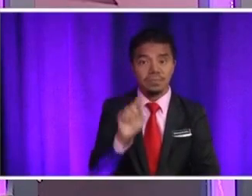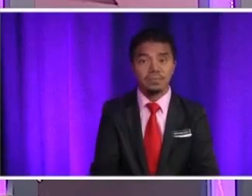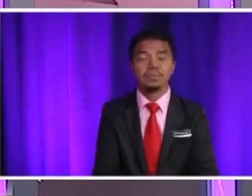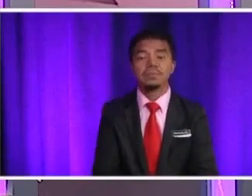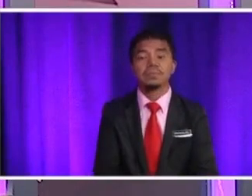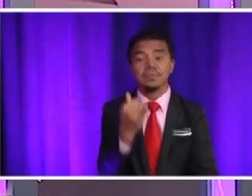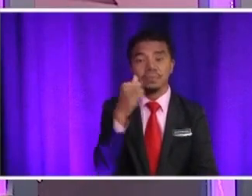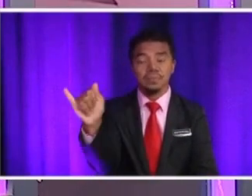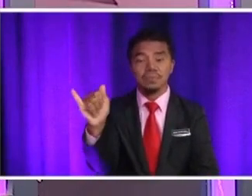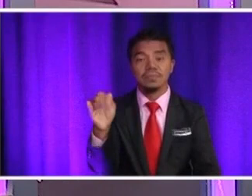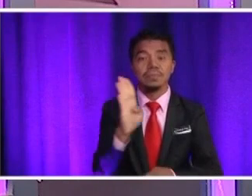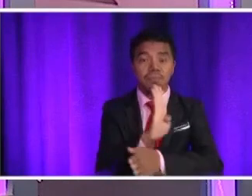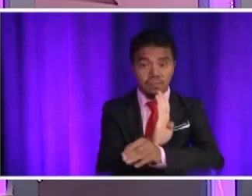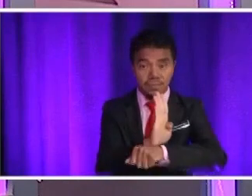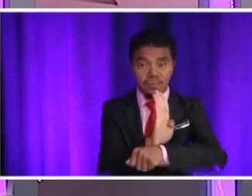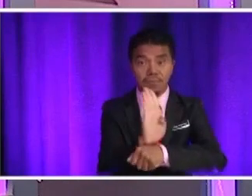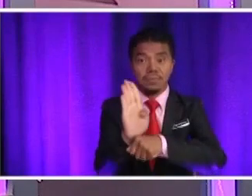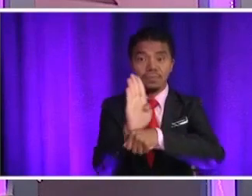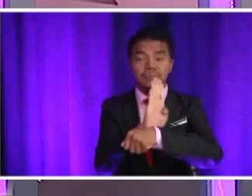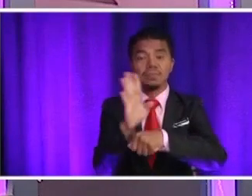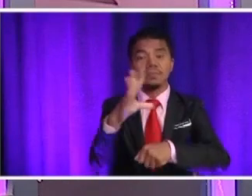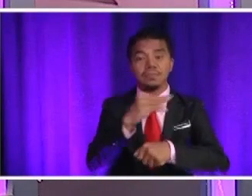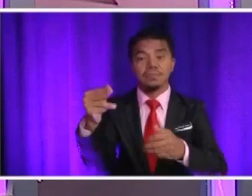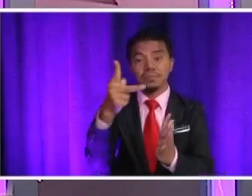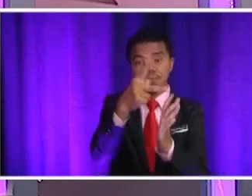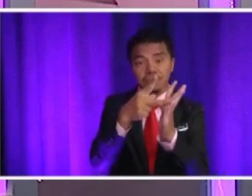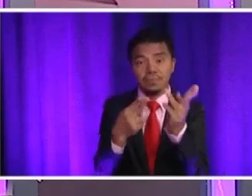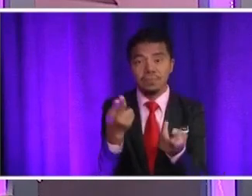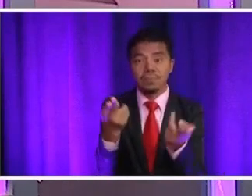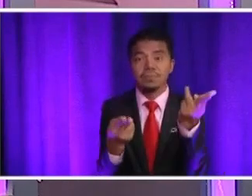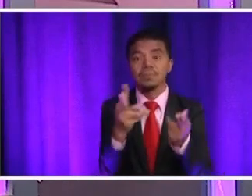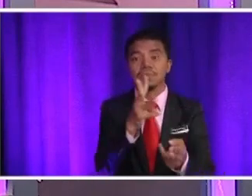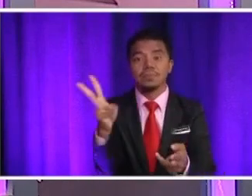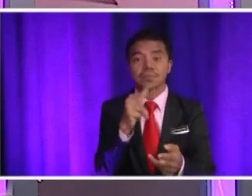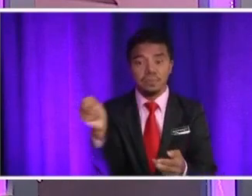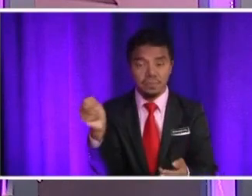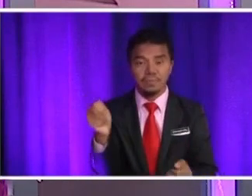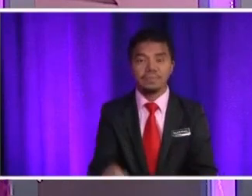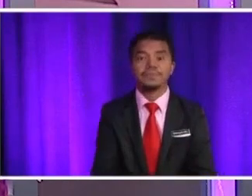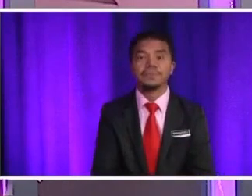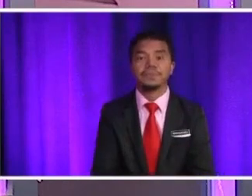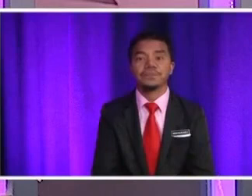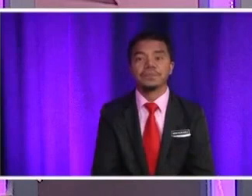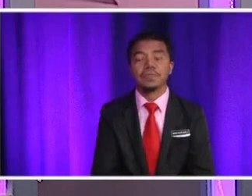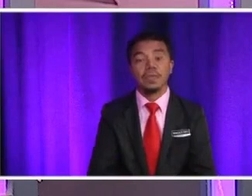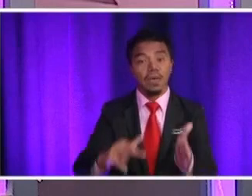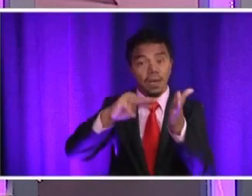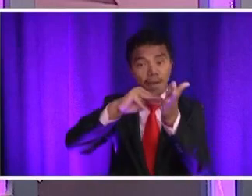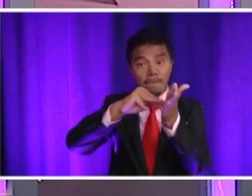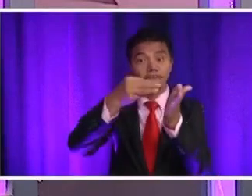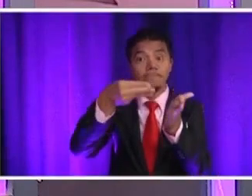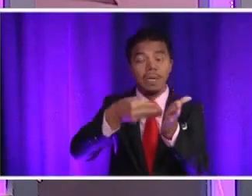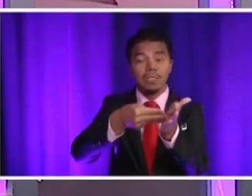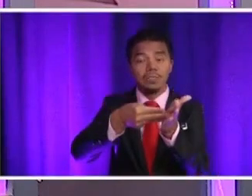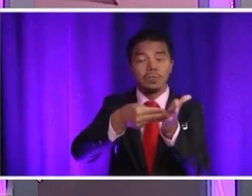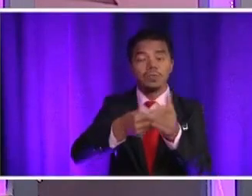dan keusahawanan. So untuk hari ini apa yang saya akan sampaikan ialah tentang maksud perniagaan dan